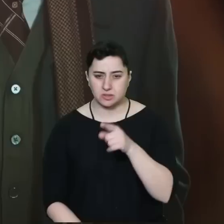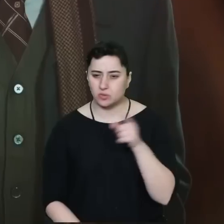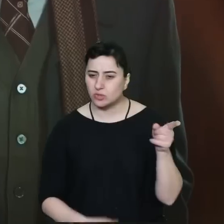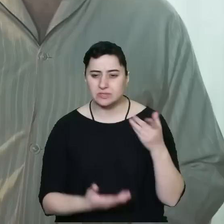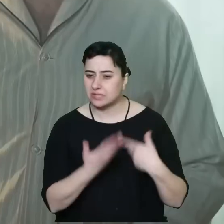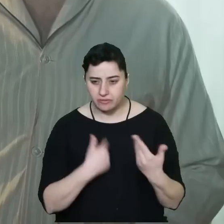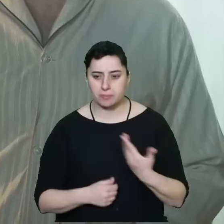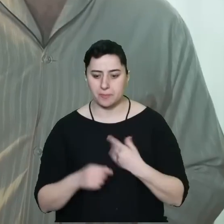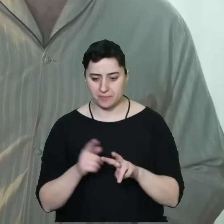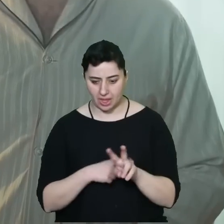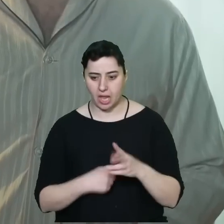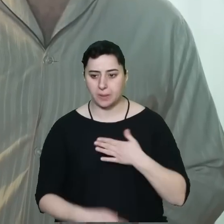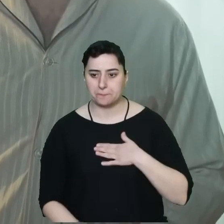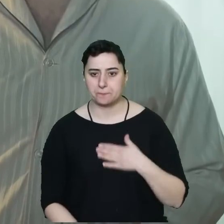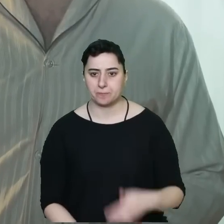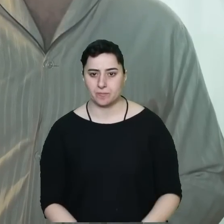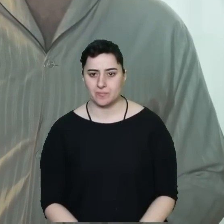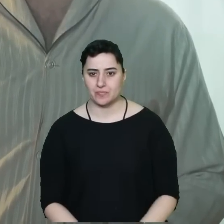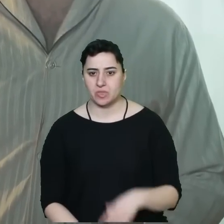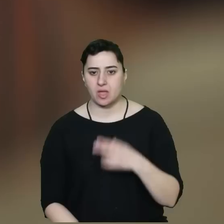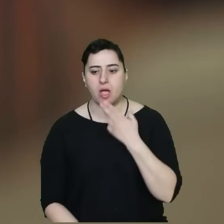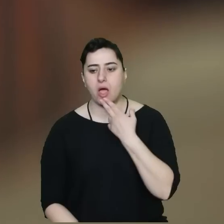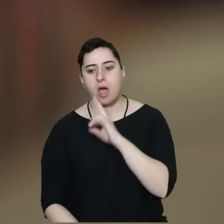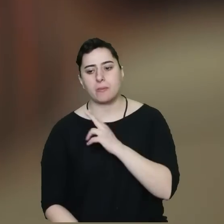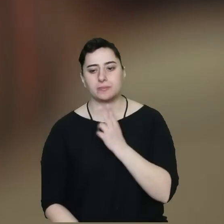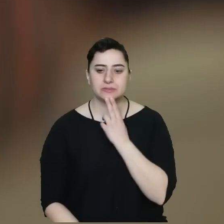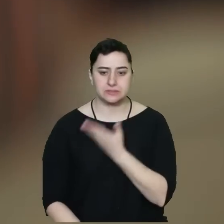sevgilisi dediğin de benim yeğenimdir hoca. Ablamın kızı.